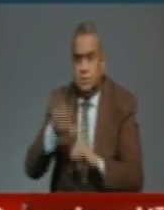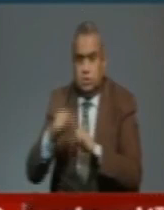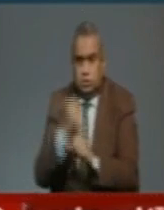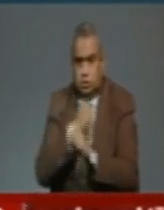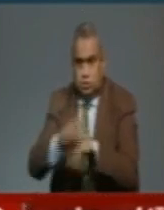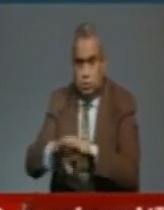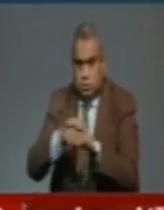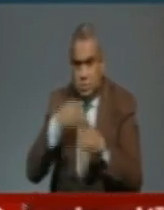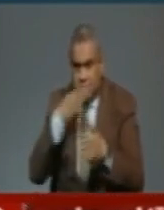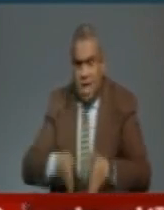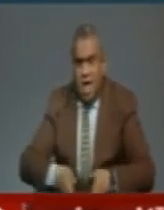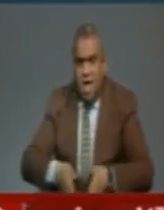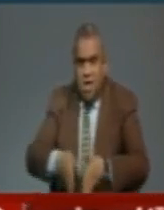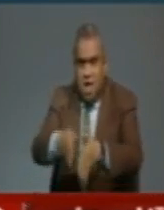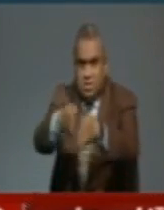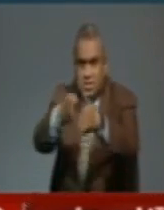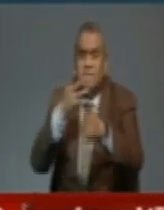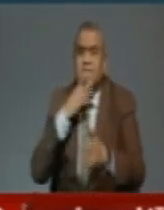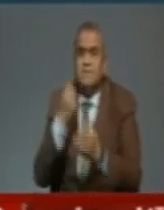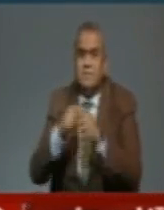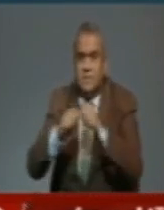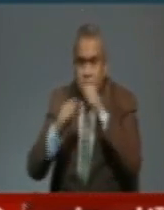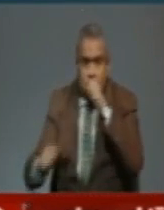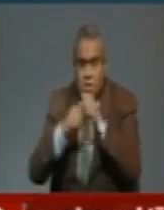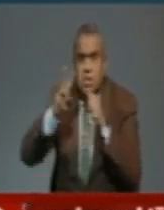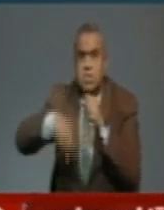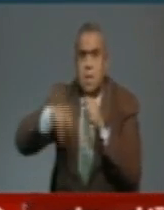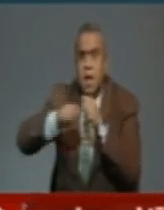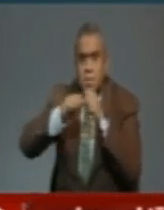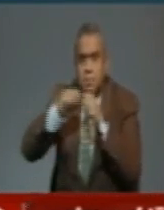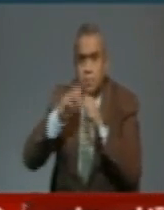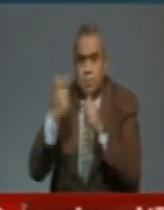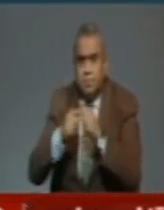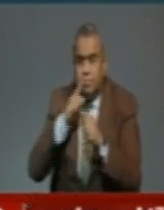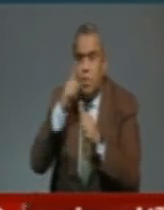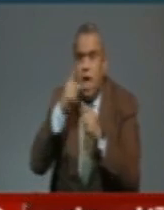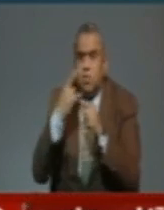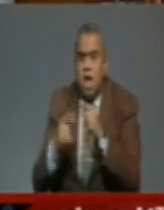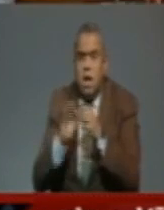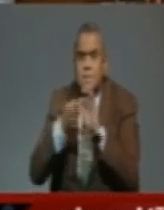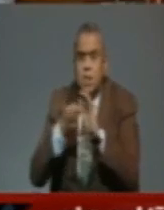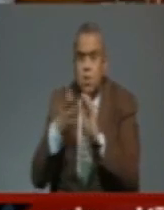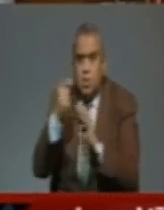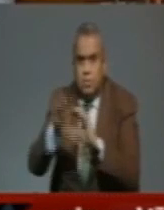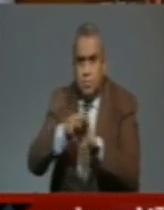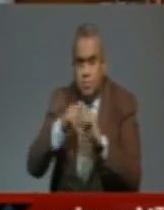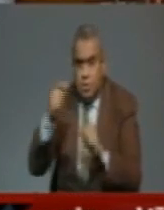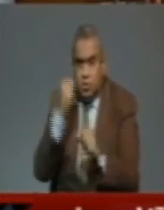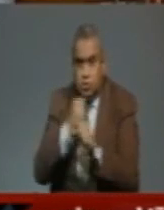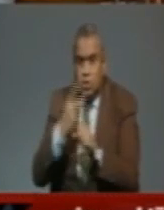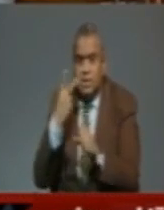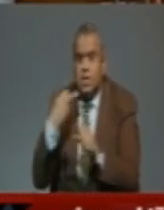بطول 1680 متر وعمق 18 متر، ساحه تداول 1.8 مليون، وصل نسبه تنفيذه 30%، وده فن